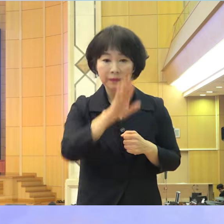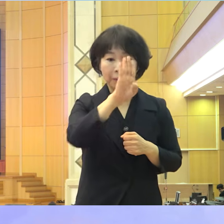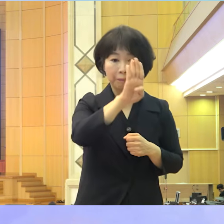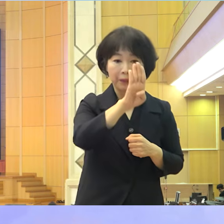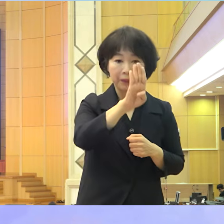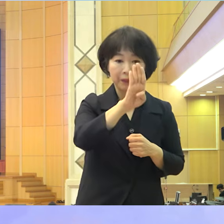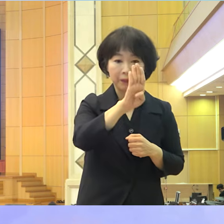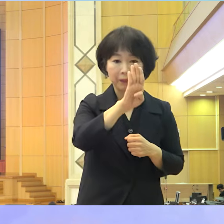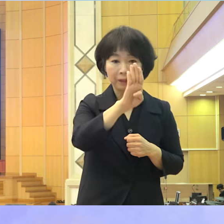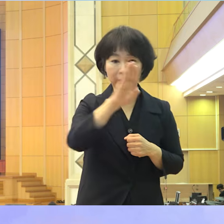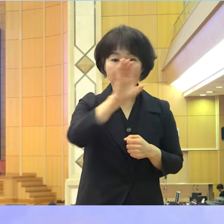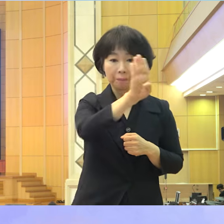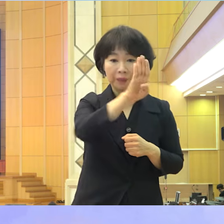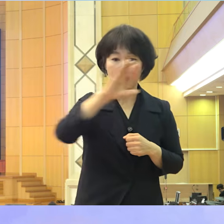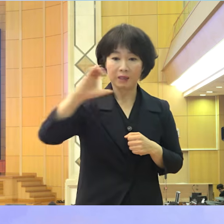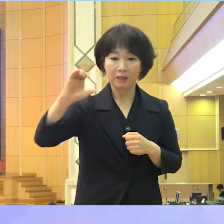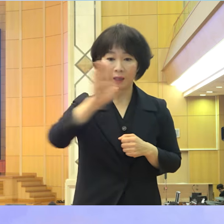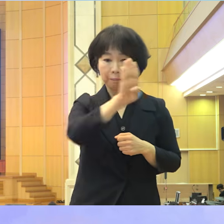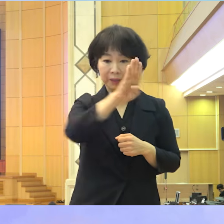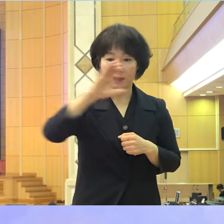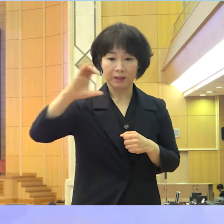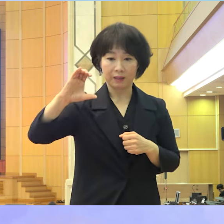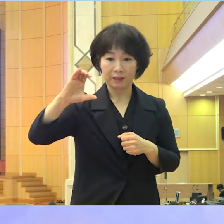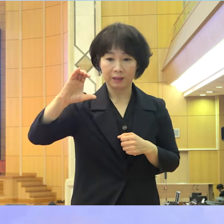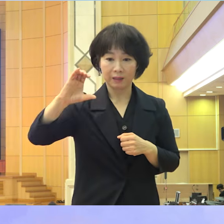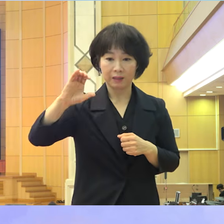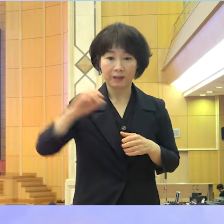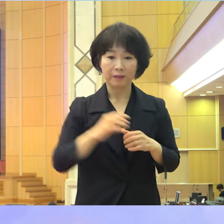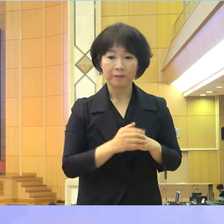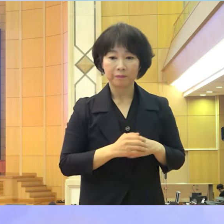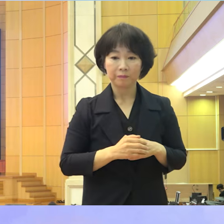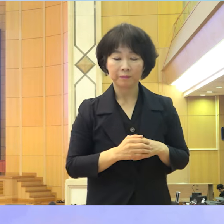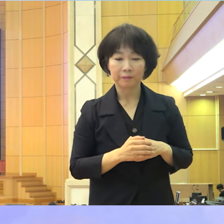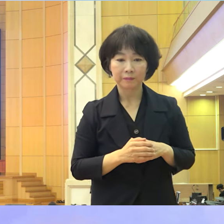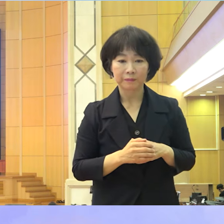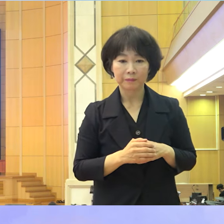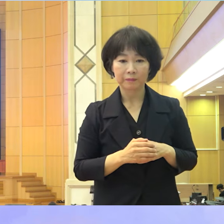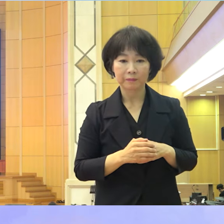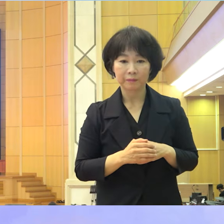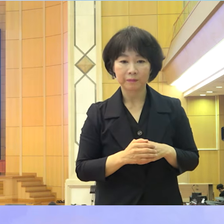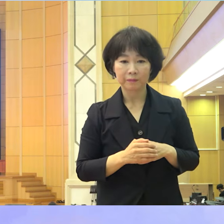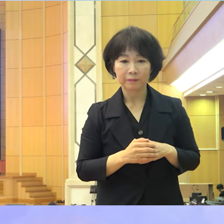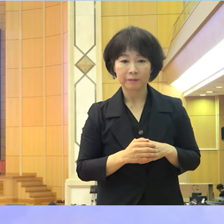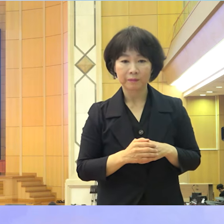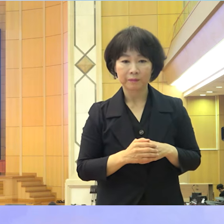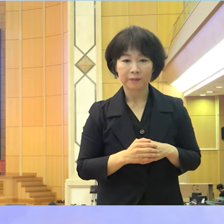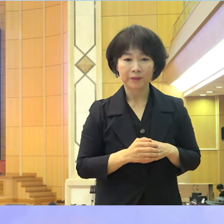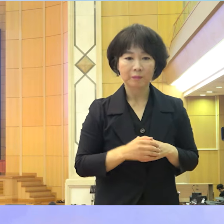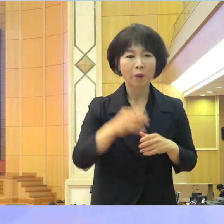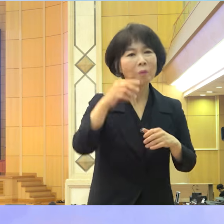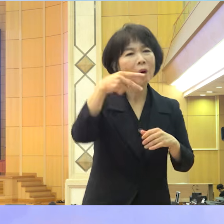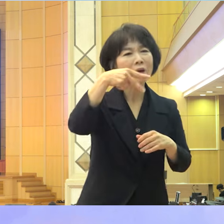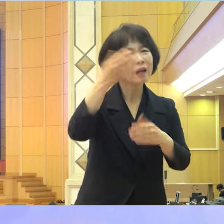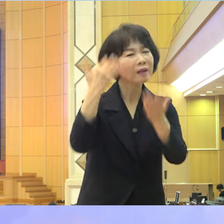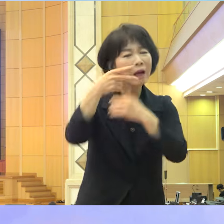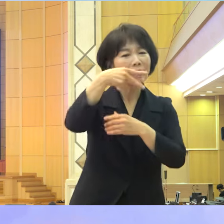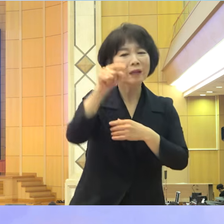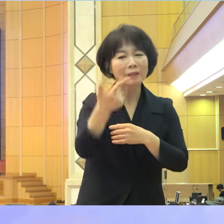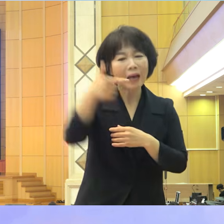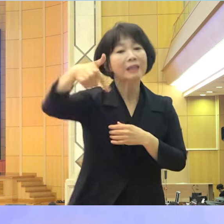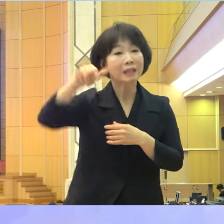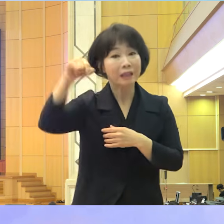BC 연세 많으신 분들은 뭔지를 몰라. 우리 식으로 말하면 단기 지나고 뭐예요?